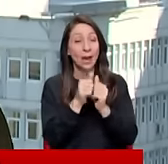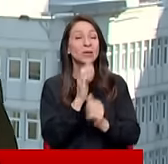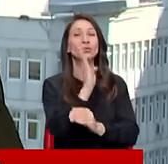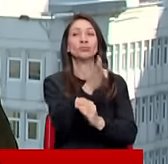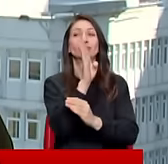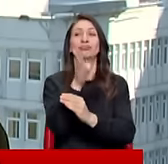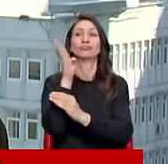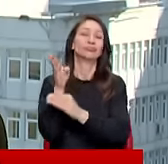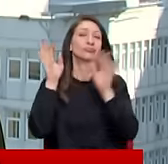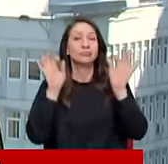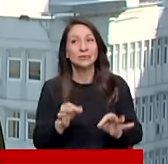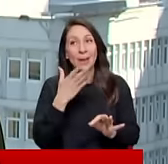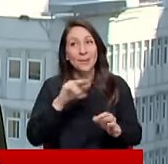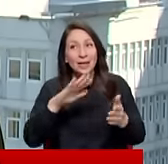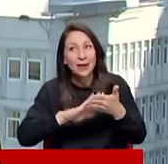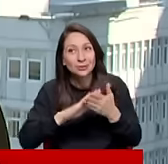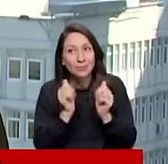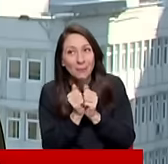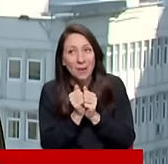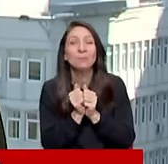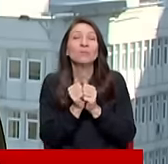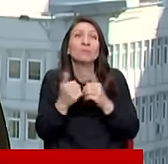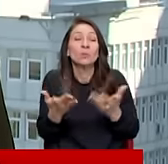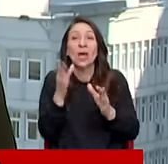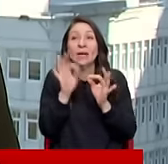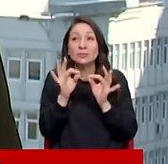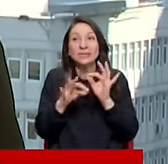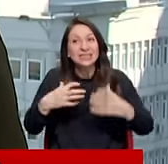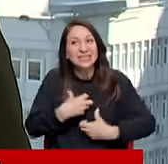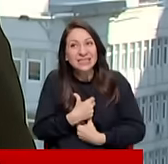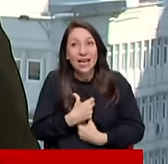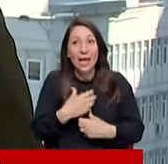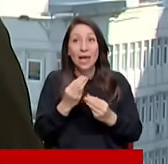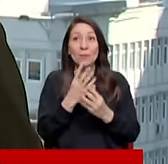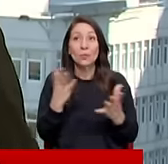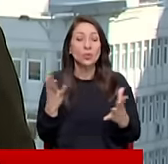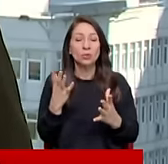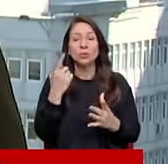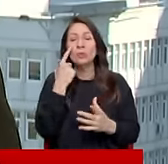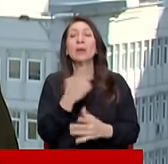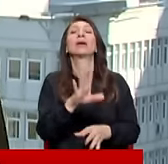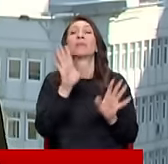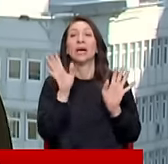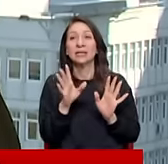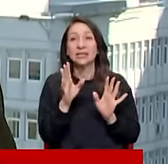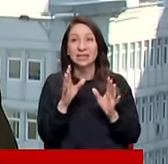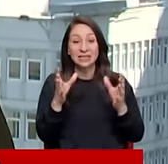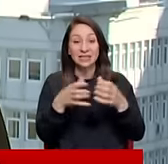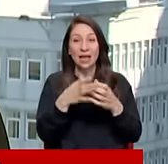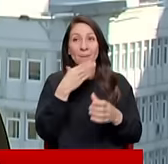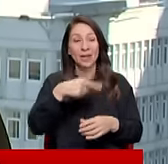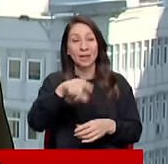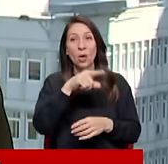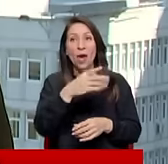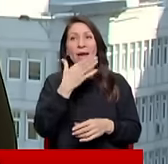turneye başlayacağız tabii ki emekli arkadaşlarımız. Çünkü yani bu ekonomik krizde en büyük göz ardı edilen kitlemiz